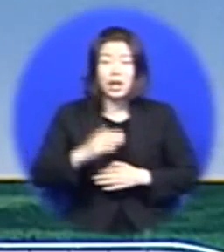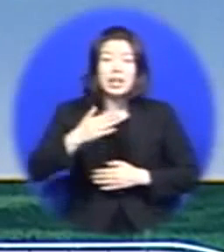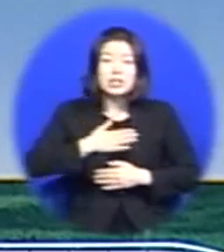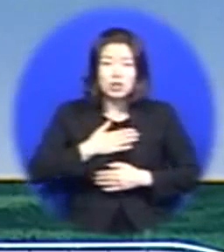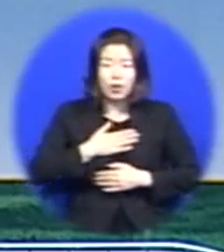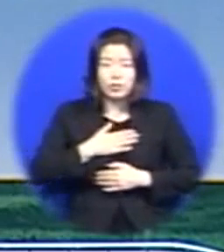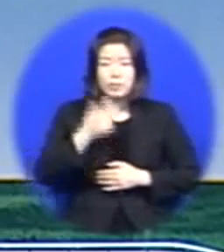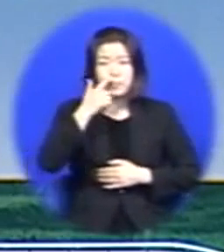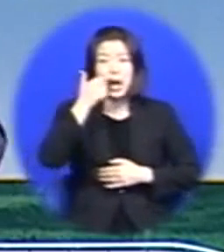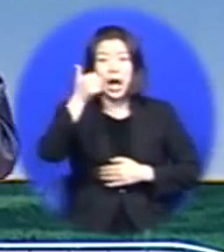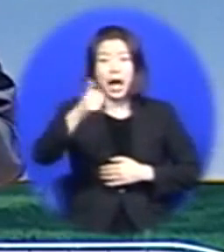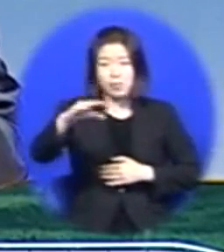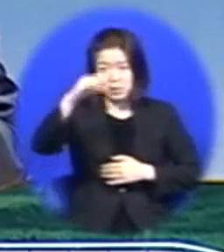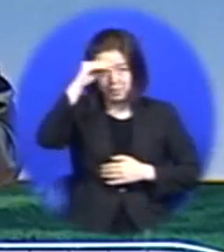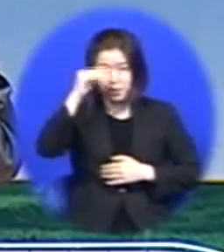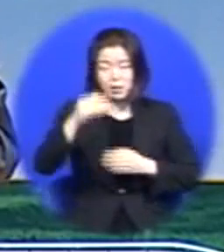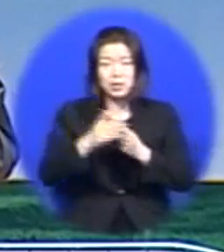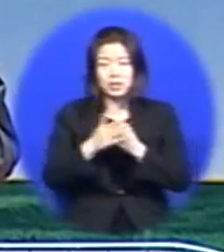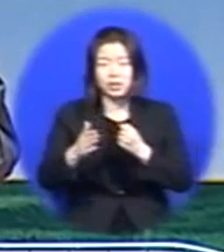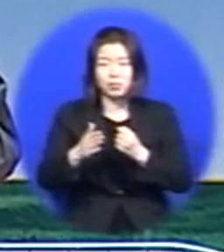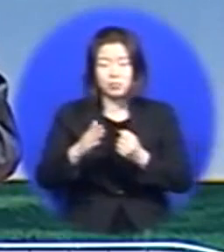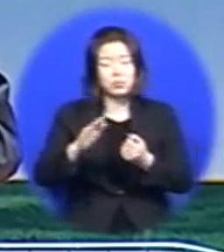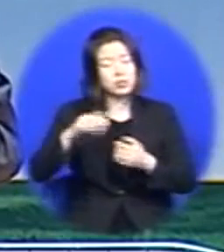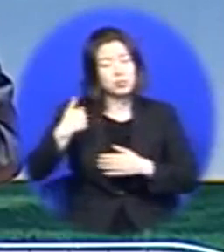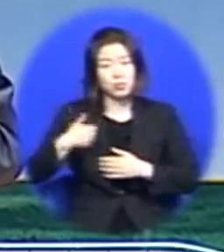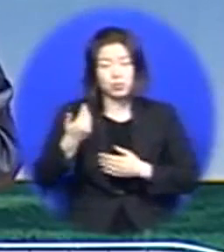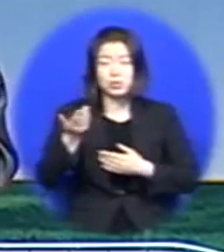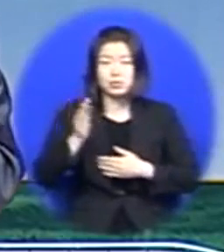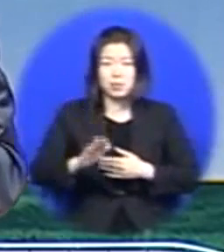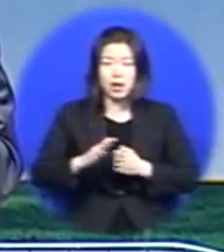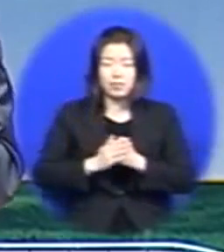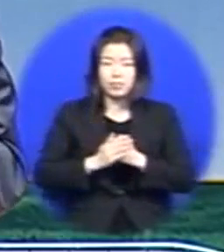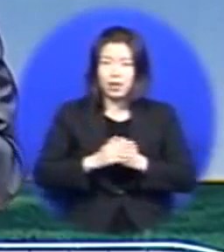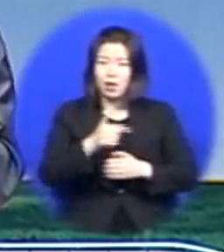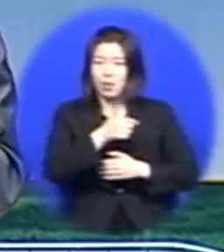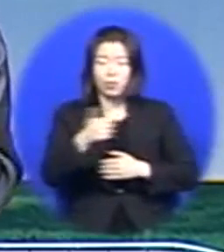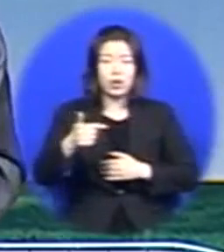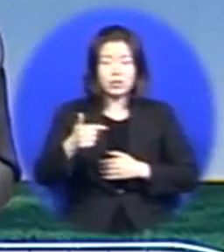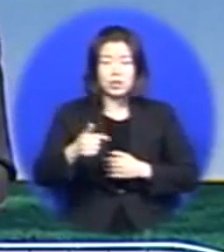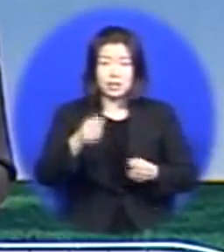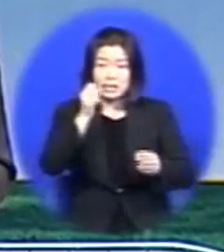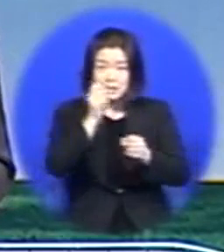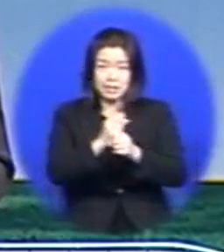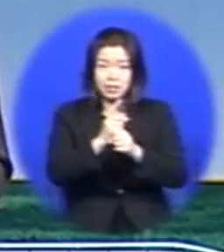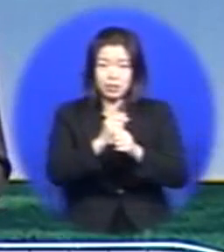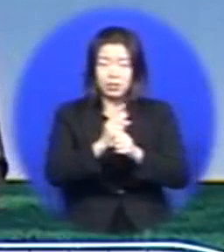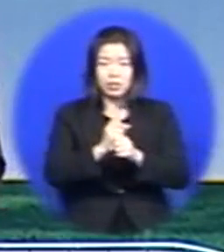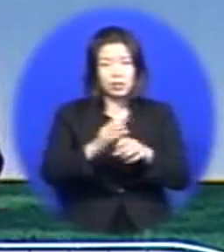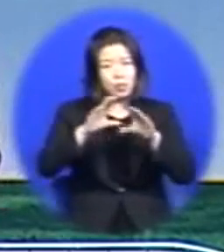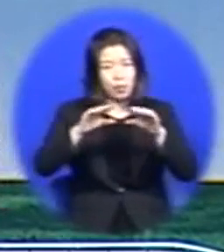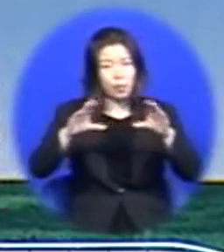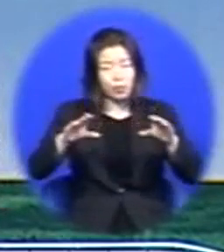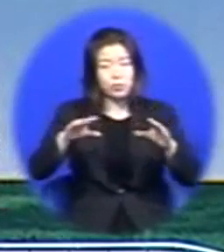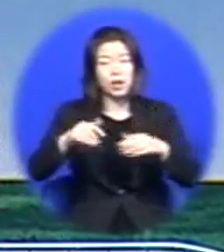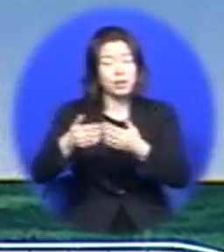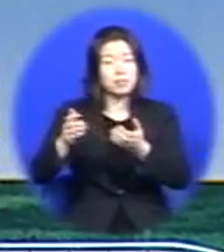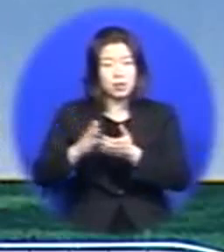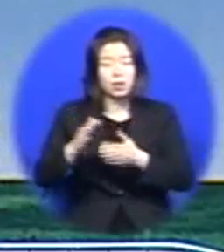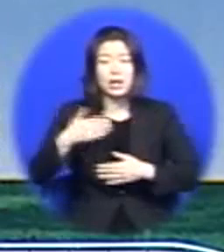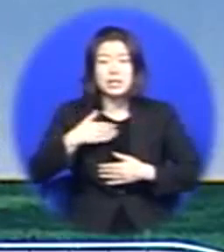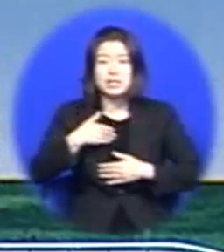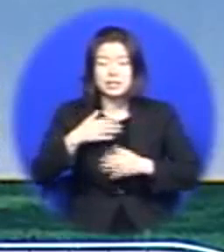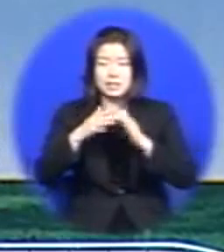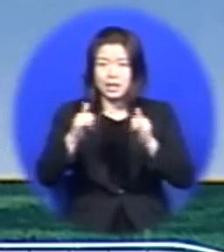저는 아버님을 닮아서 그런지 굉장히 성격이 온순한 편이고 사람들이 늘 저를